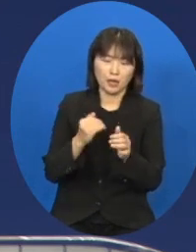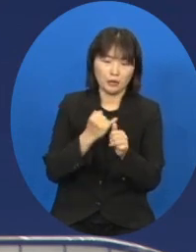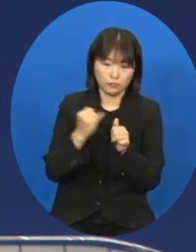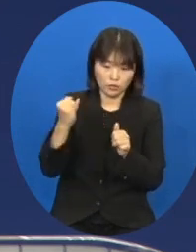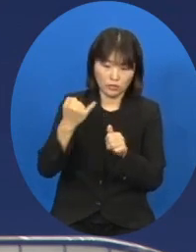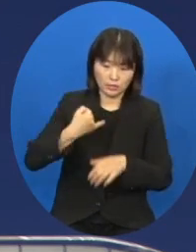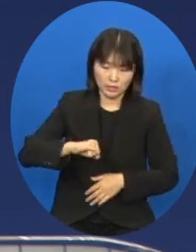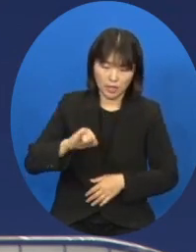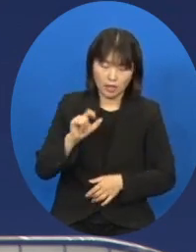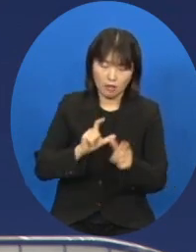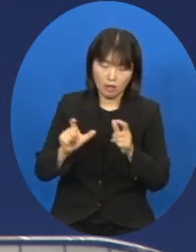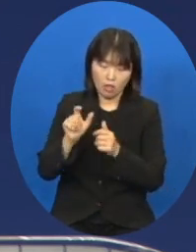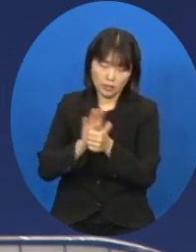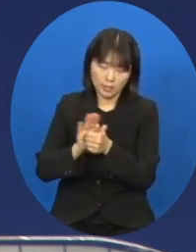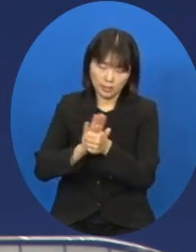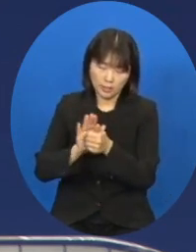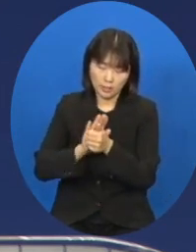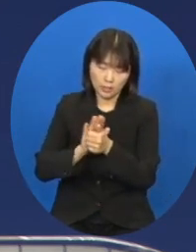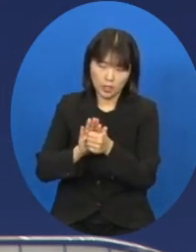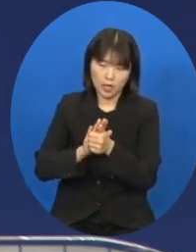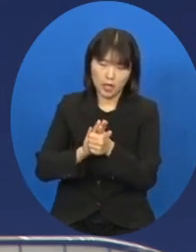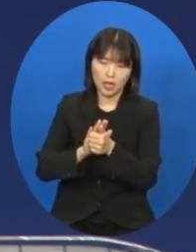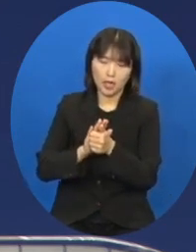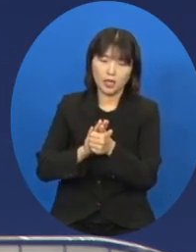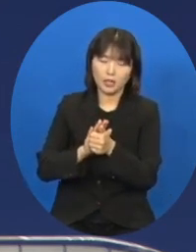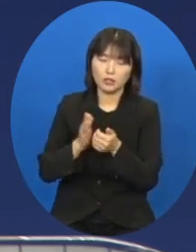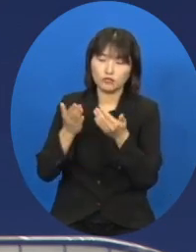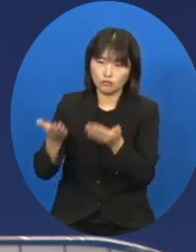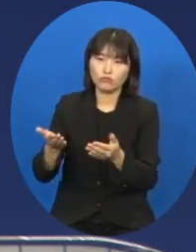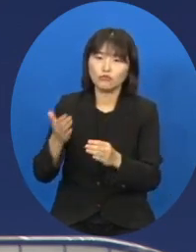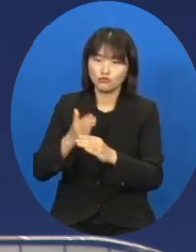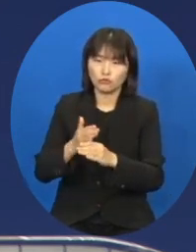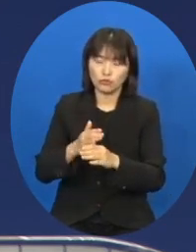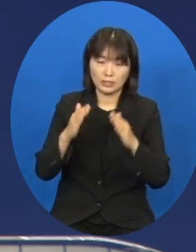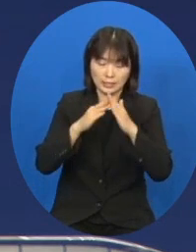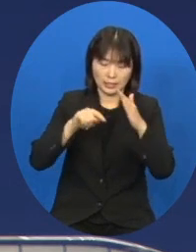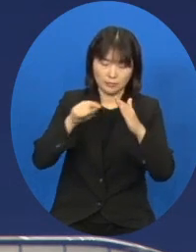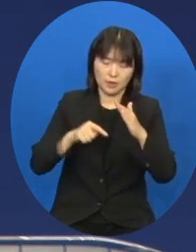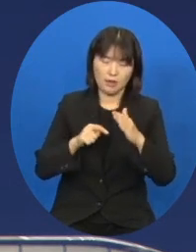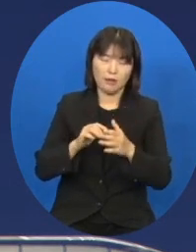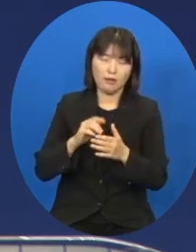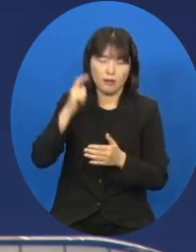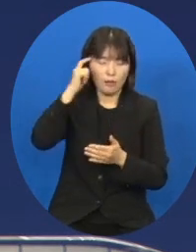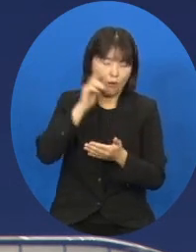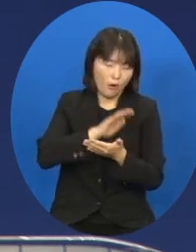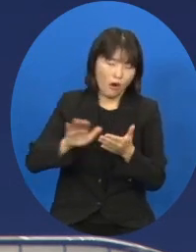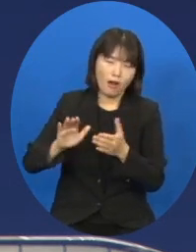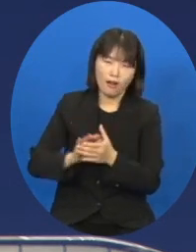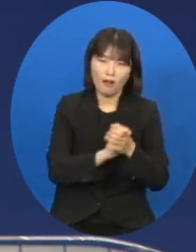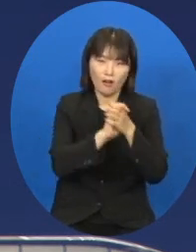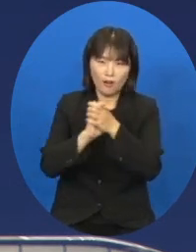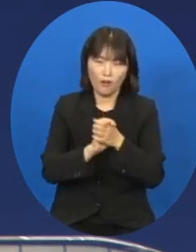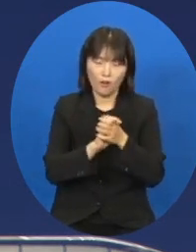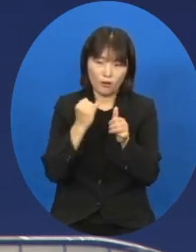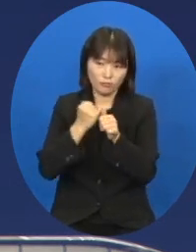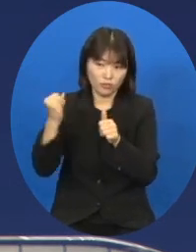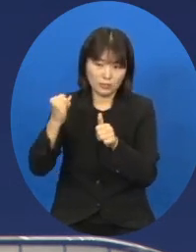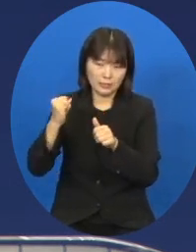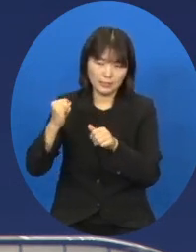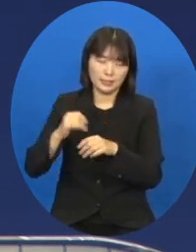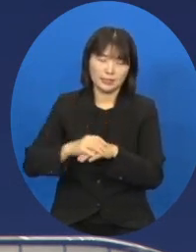친절하고 다정하게 대하고 있다. 집안이 평화롭고 화목하다. 아내의 잔소리를 오래 참게